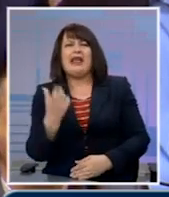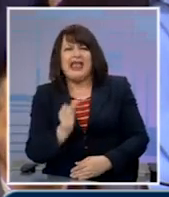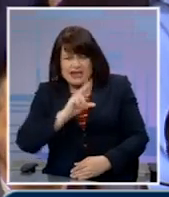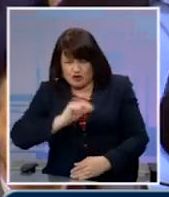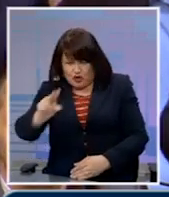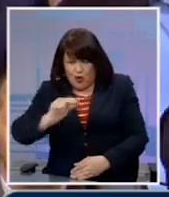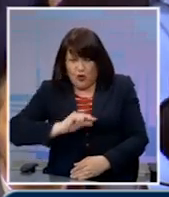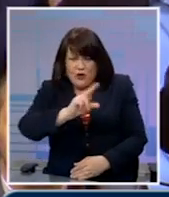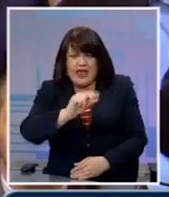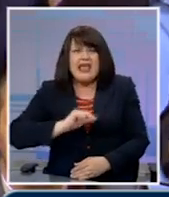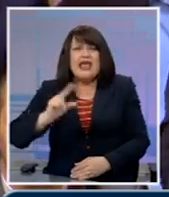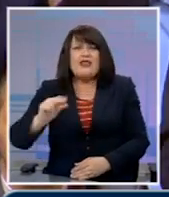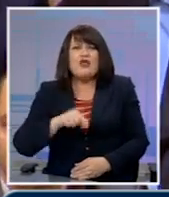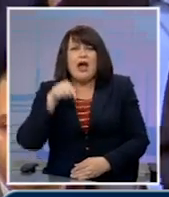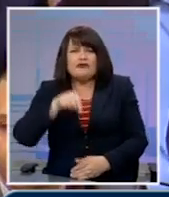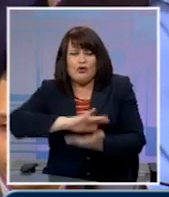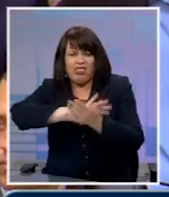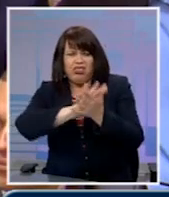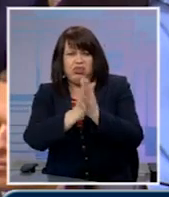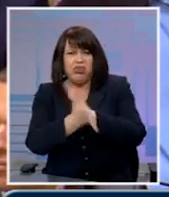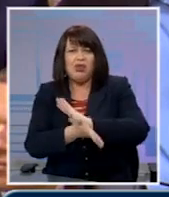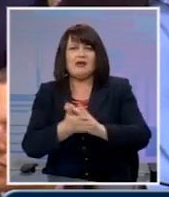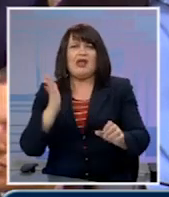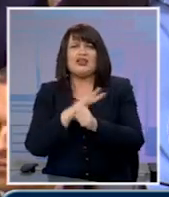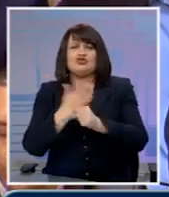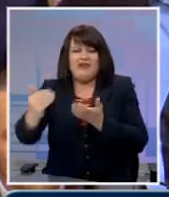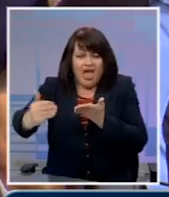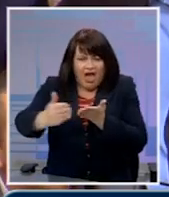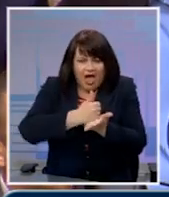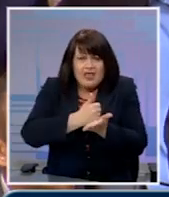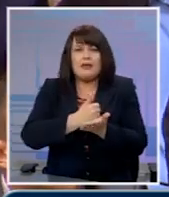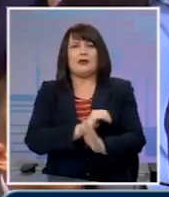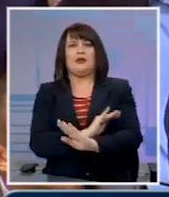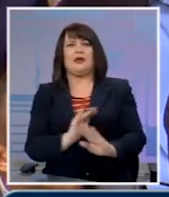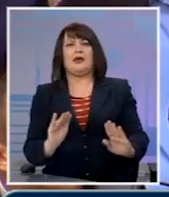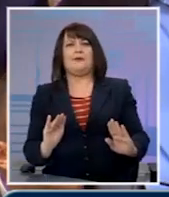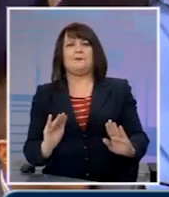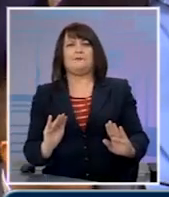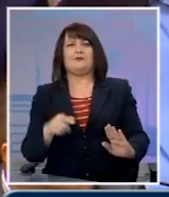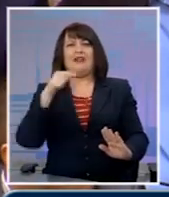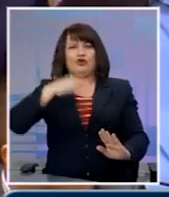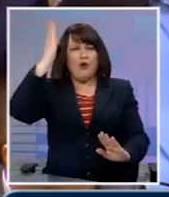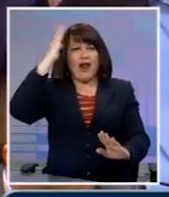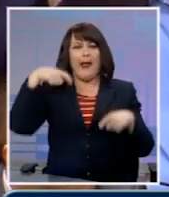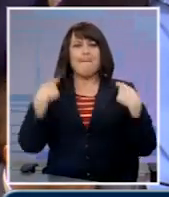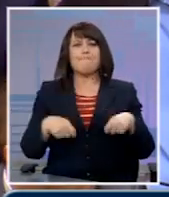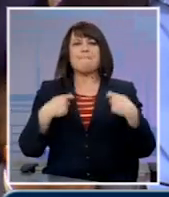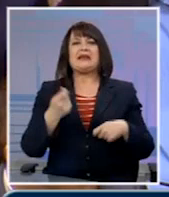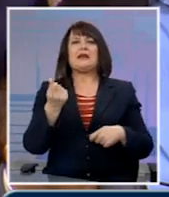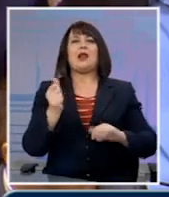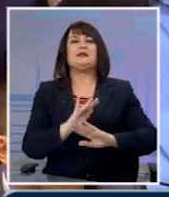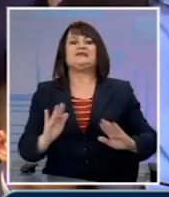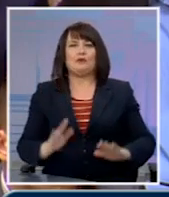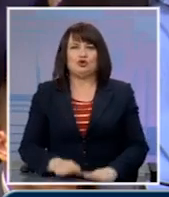αυτό λέγεται ισοπέδωση αυτό λέγεται αδικία αυτό λέγεται καπιταλισμός μέσα στους